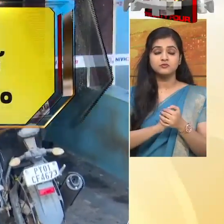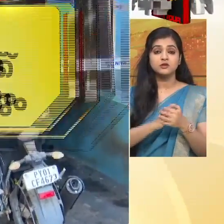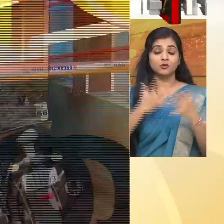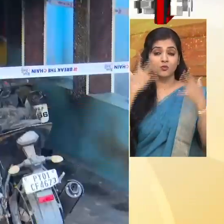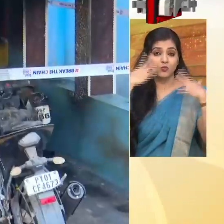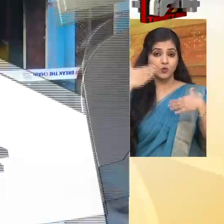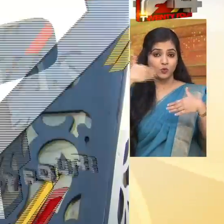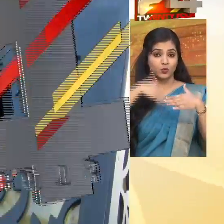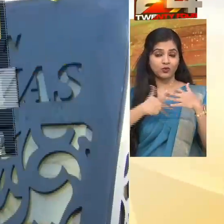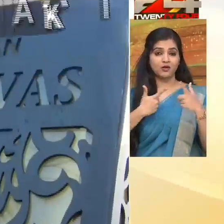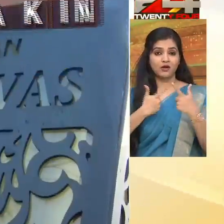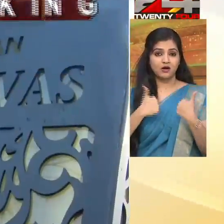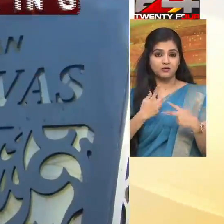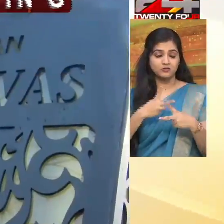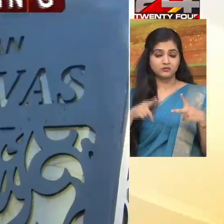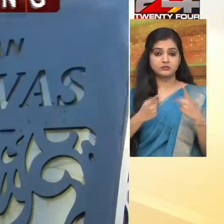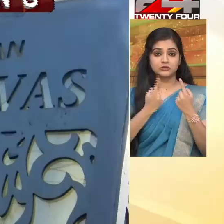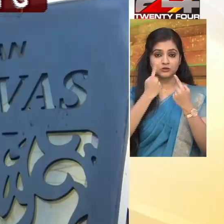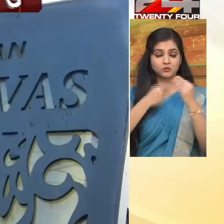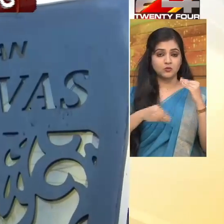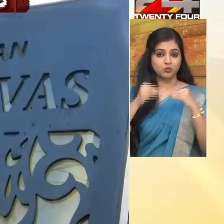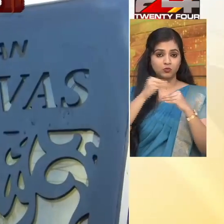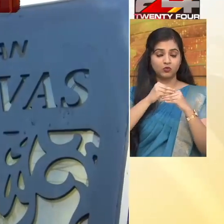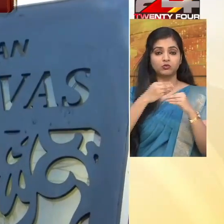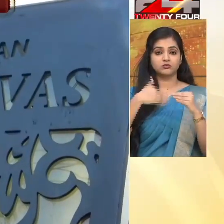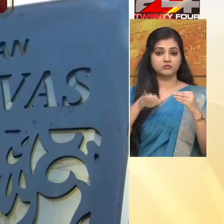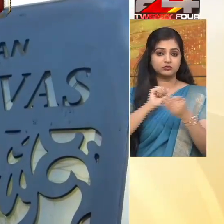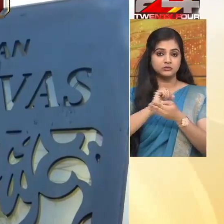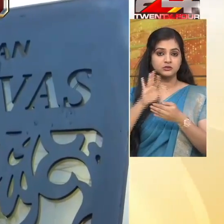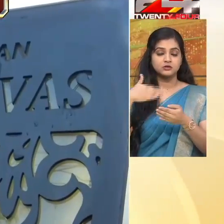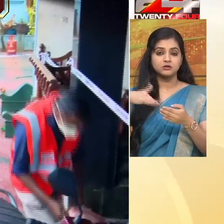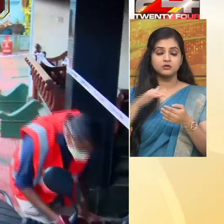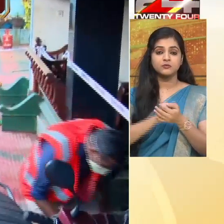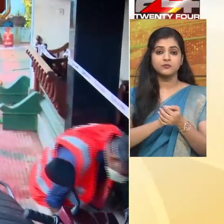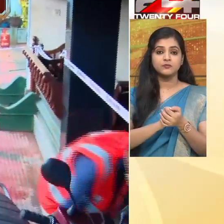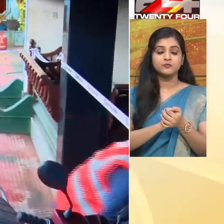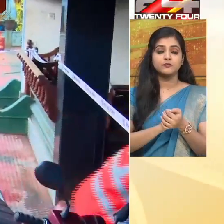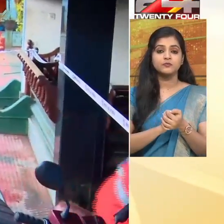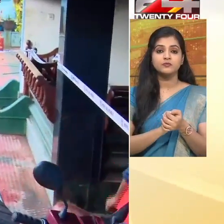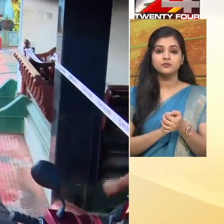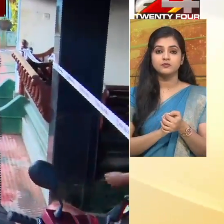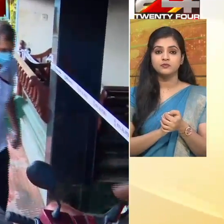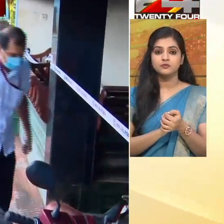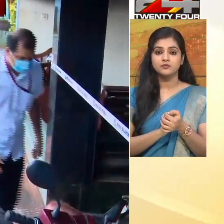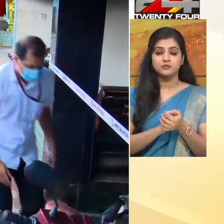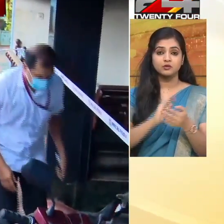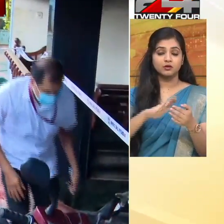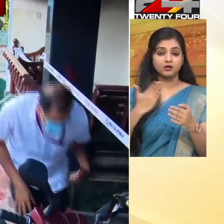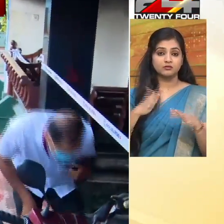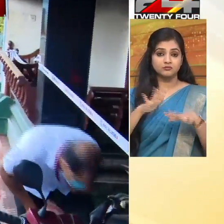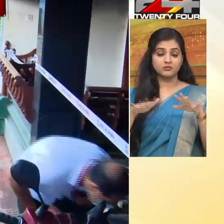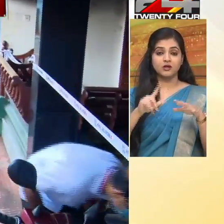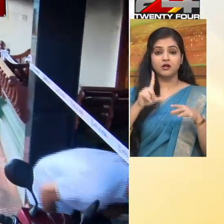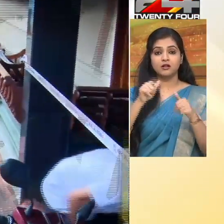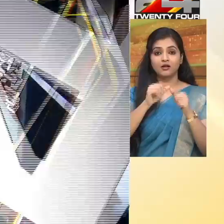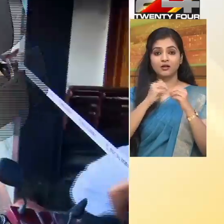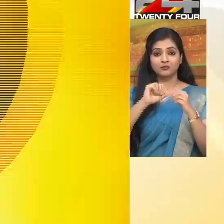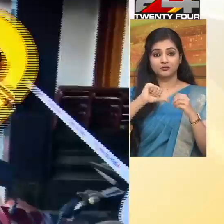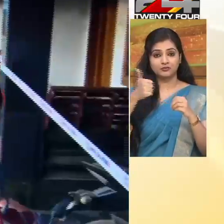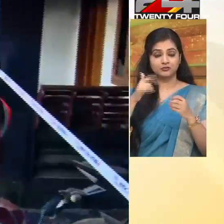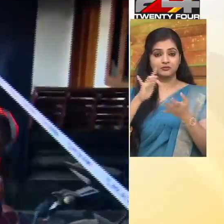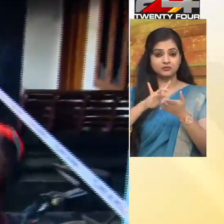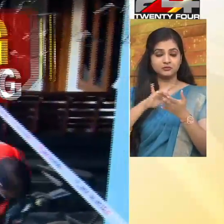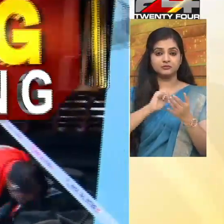അവയവങ്ങൾ രാസപരിശോധനയ്ക്ക് അയക്കാനും തീരുമാനിച്ചിട്ടുണ്ട്. ഏതായാലും ഇതുമായി ബന്ധപ്പെട്ട് പുറത്ത്, സംസ്ഥാനത്തിന് പുറത്ത് ഏതെങ്കിലും സംവിധാനങ്ങളിലേക്കായിരിക്കും ഈ രാസപരിശോധനാ ഫലം